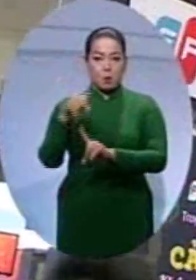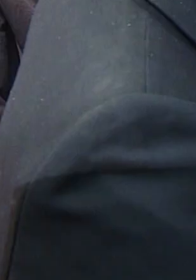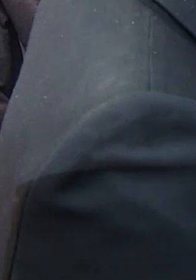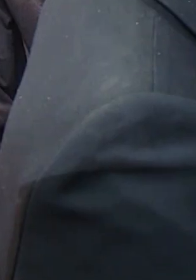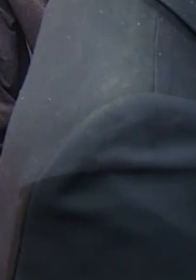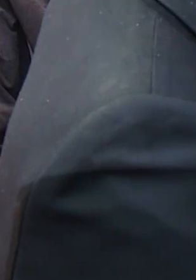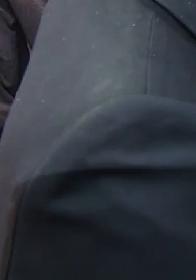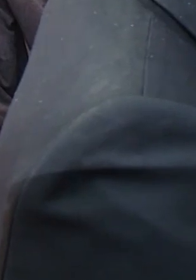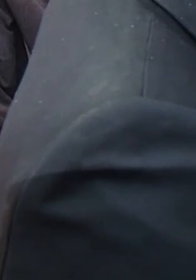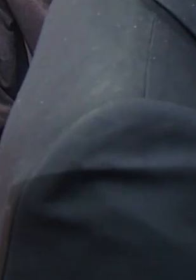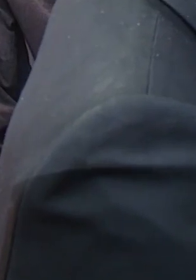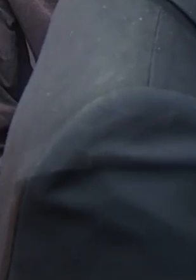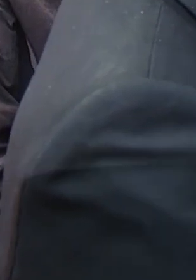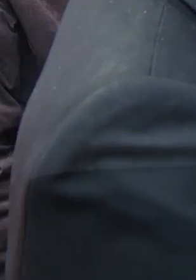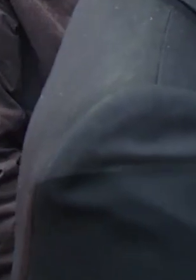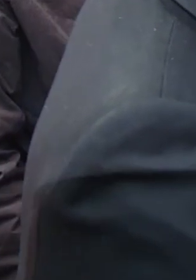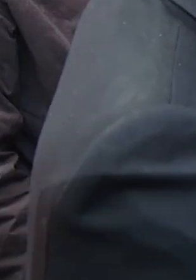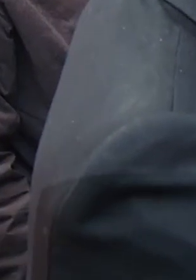năm qua.